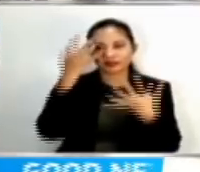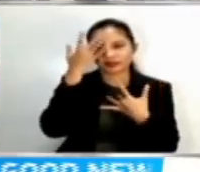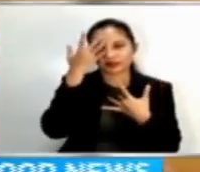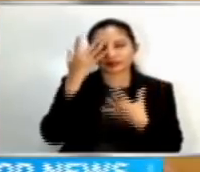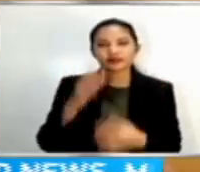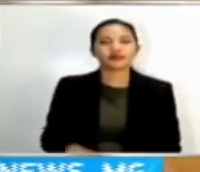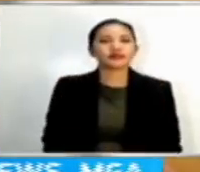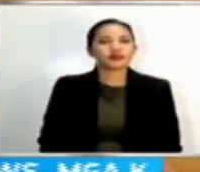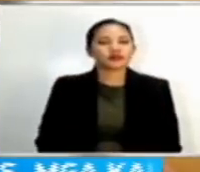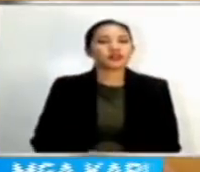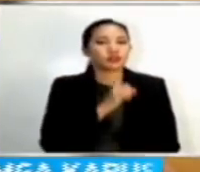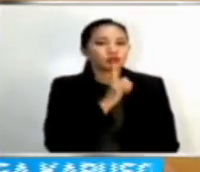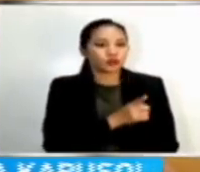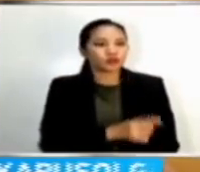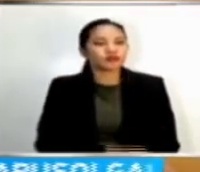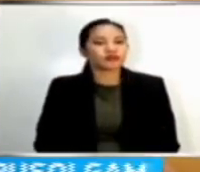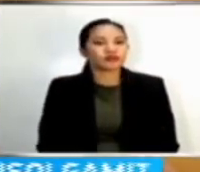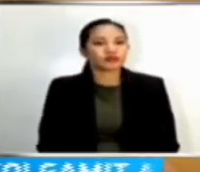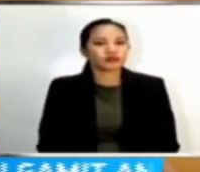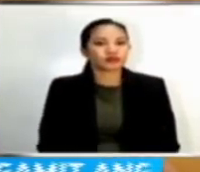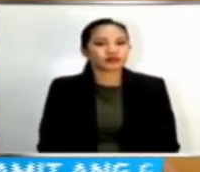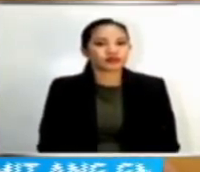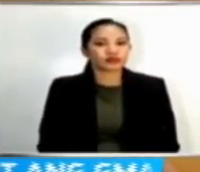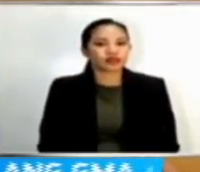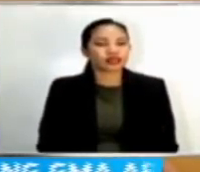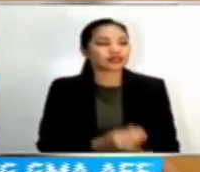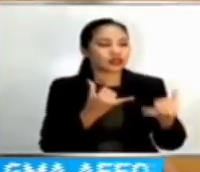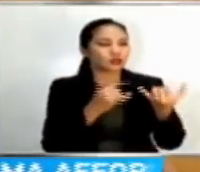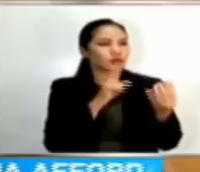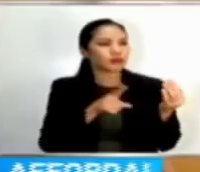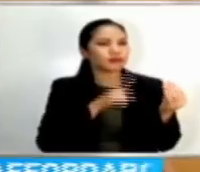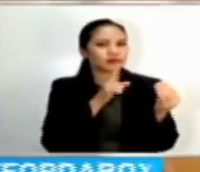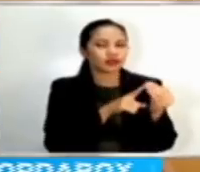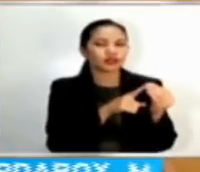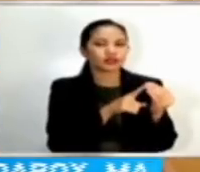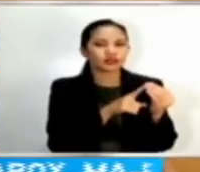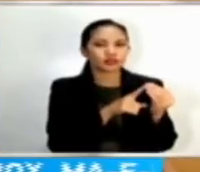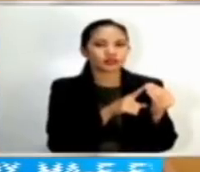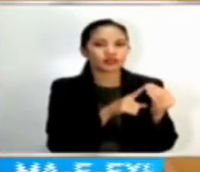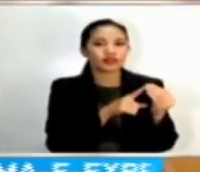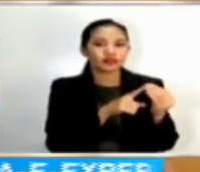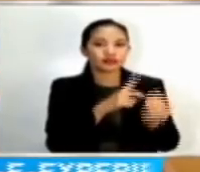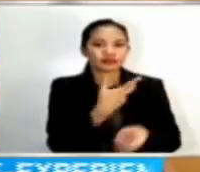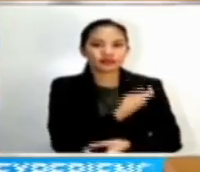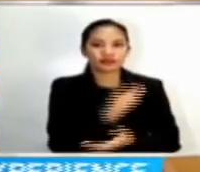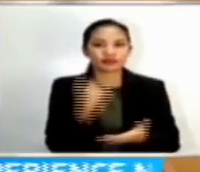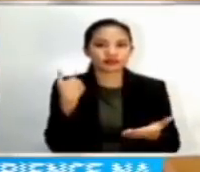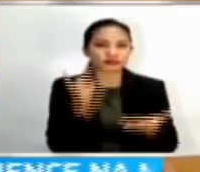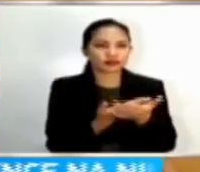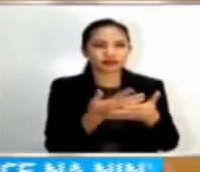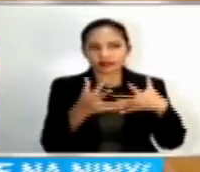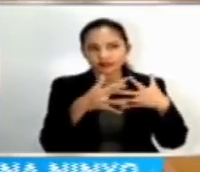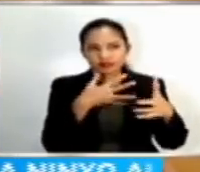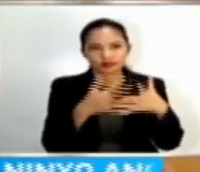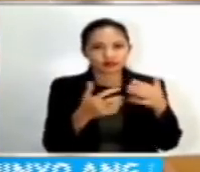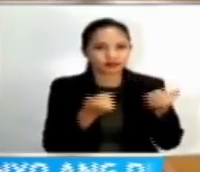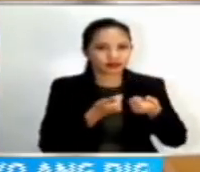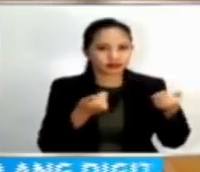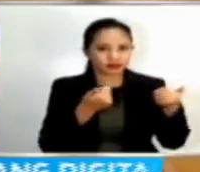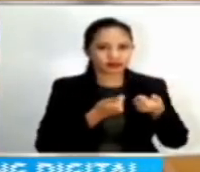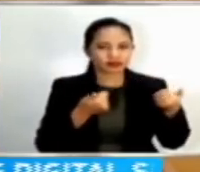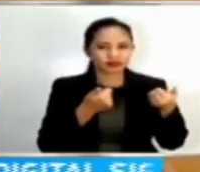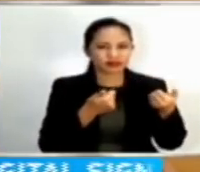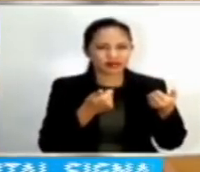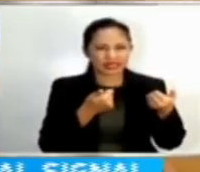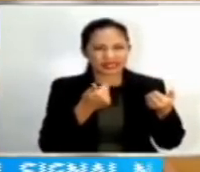lang, realistically speaking, sa pagdating po ng mga bakuna natin at kung anong mayroon tayo ngayon, mga sa tingin niyo kailan